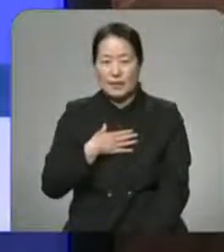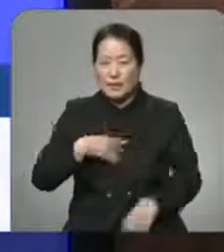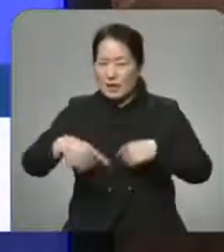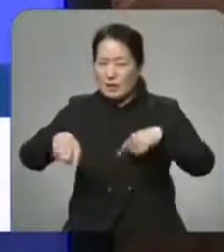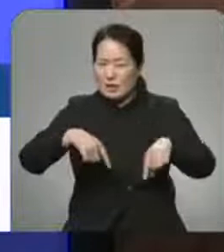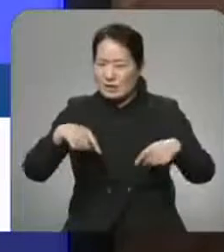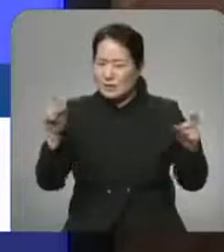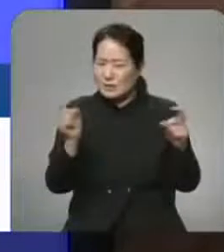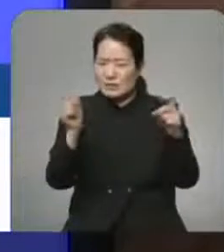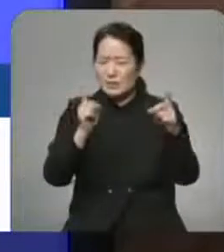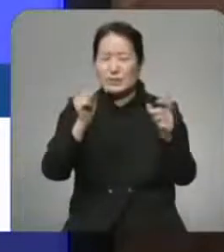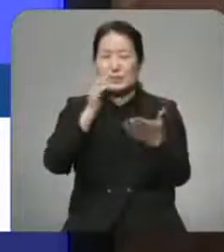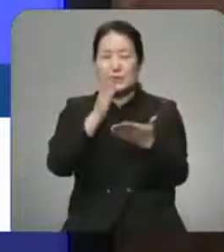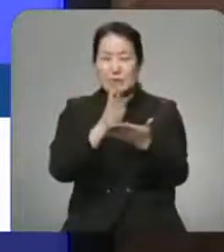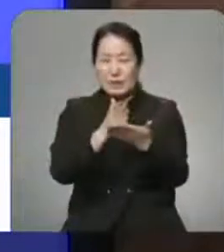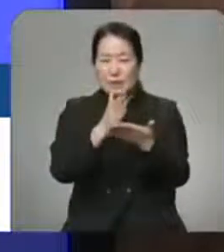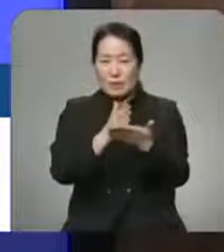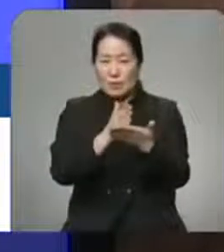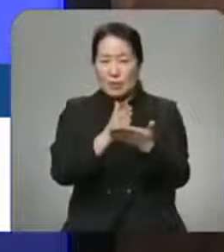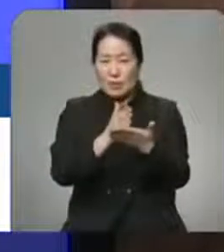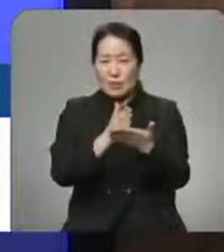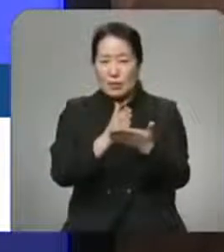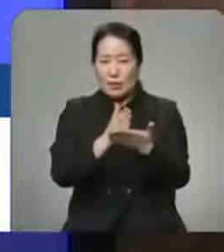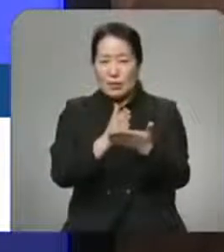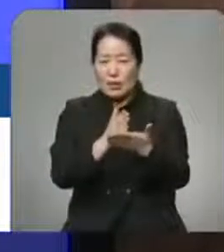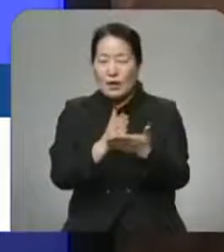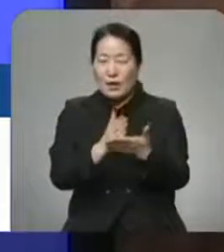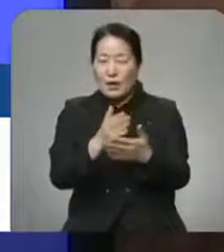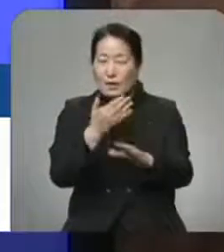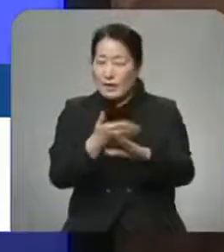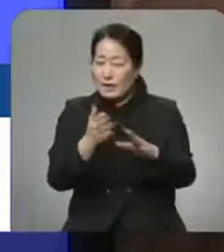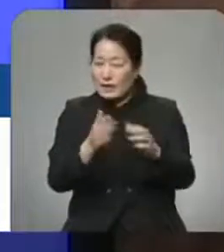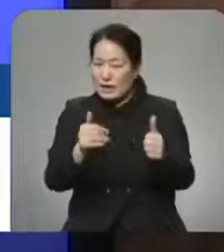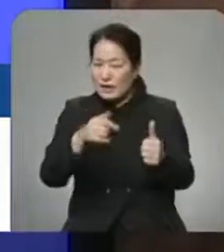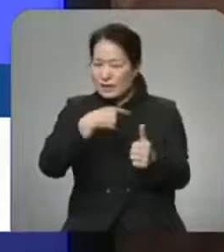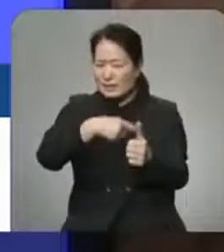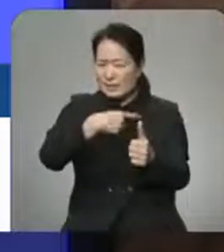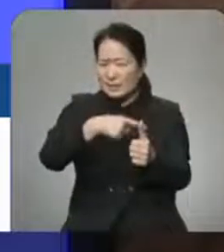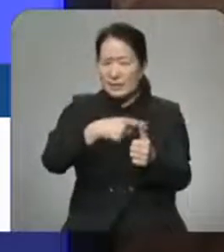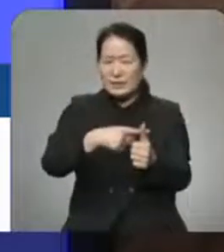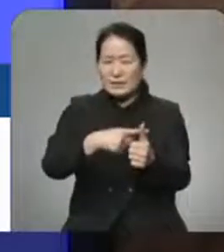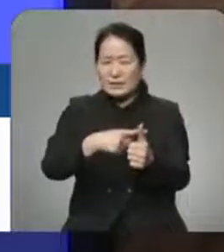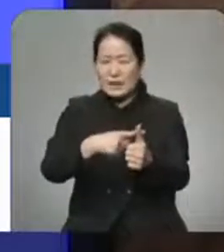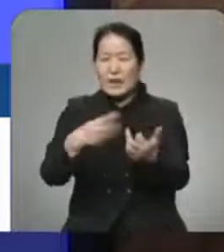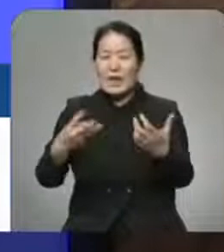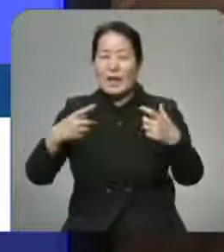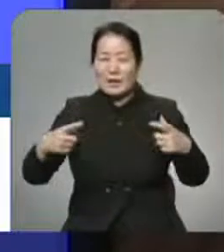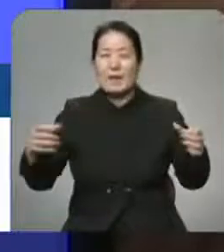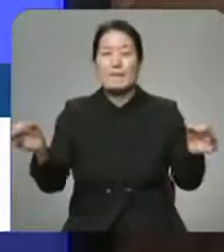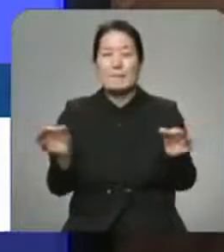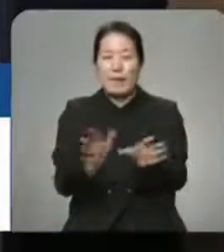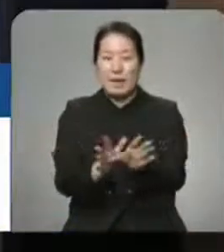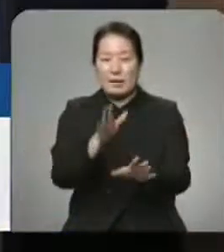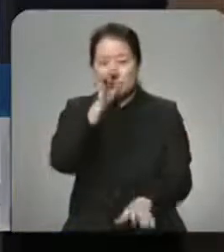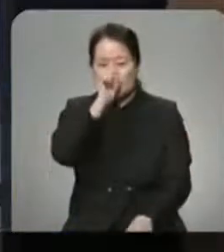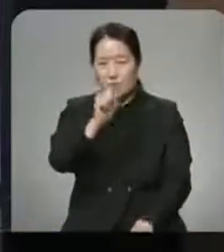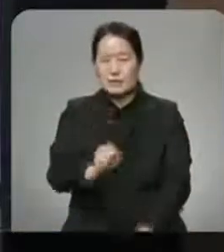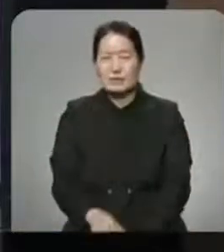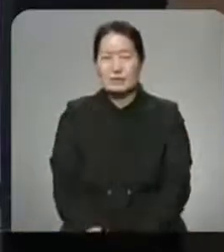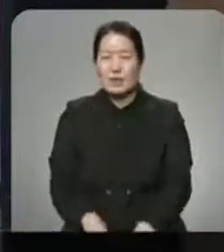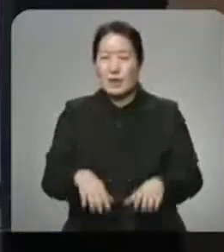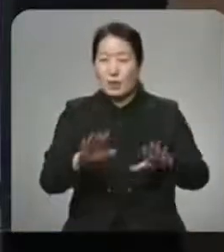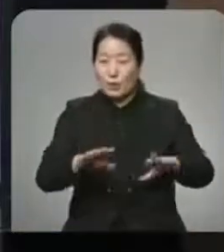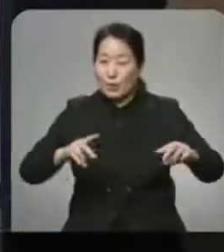정치, 그리고 남을 헐뜯는 그런 정치는 강원도서 없었으면 좋겠습니다.